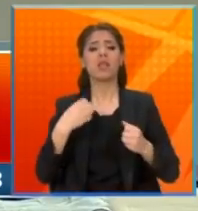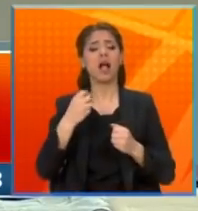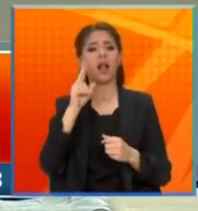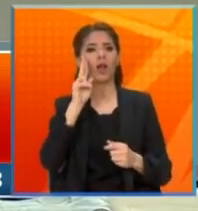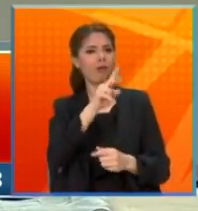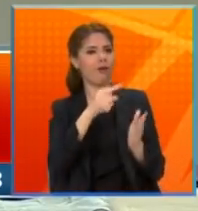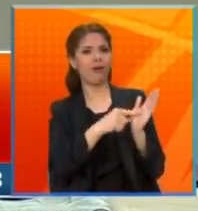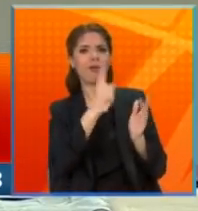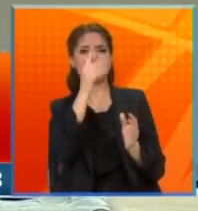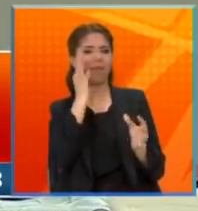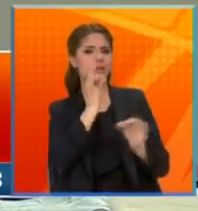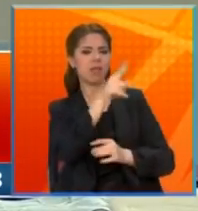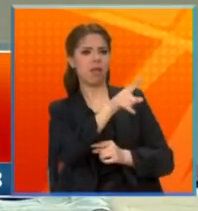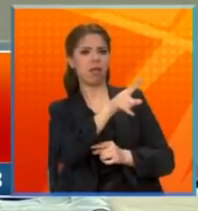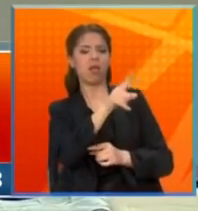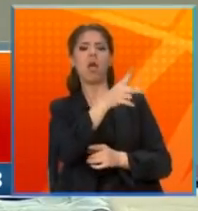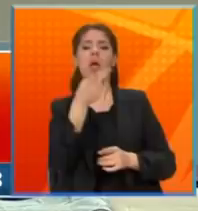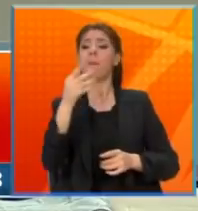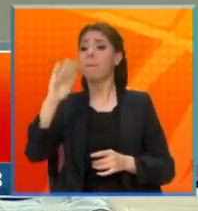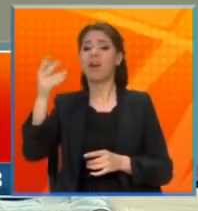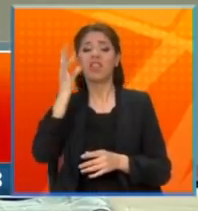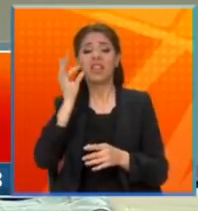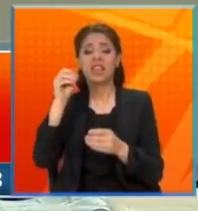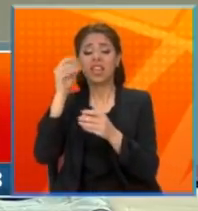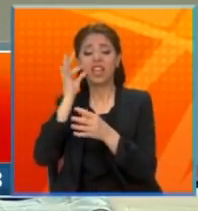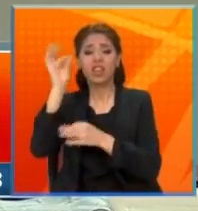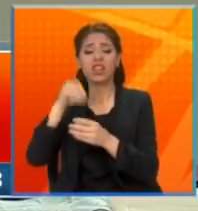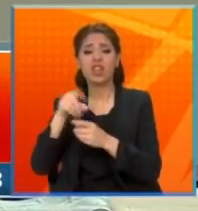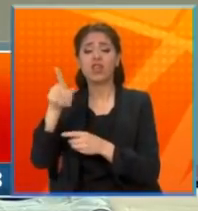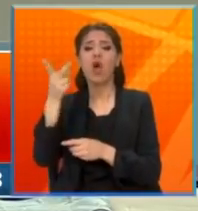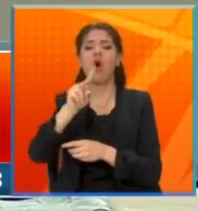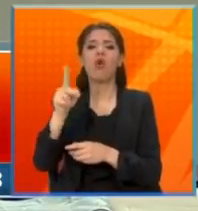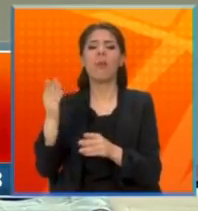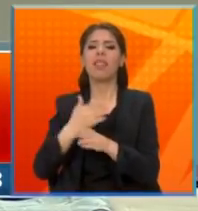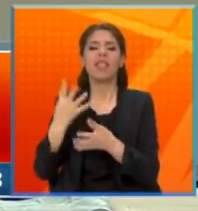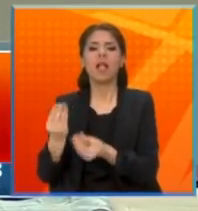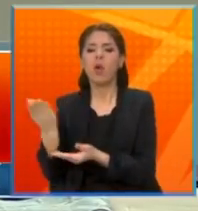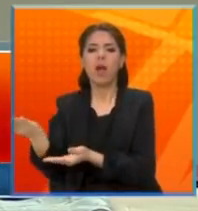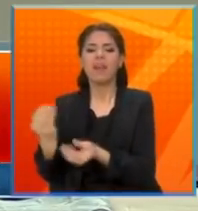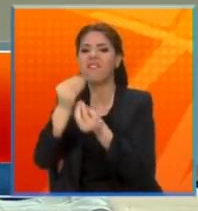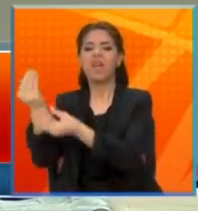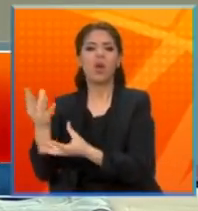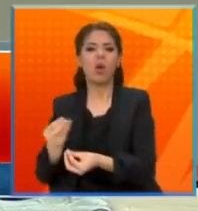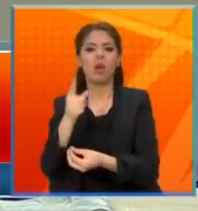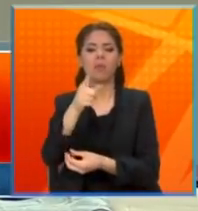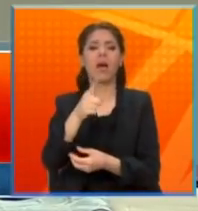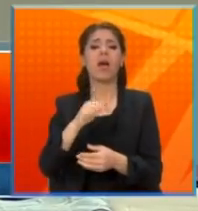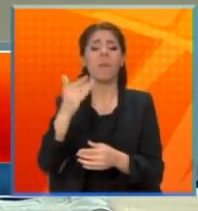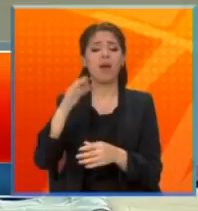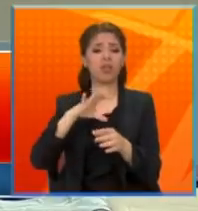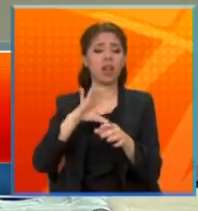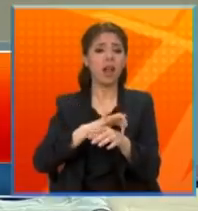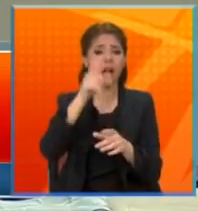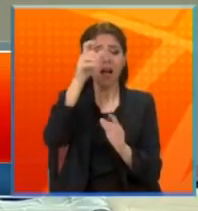biri başkası için ölüm sebebi olabilir. Başkalarının hayatının bizim hayatımız